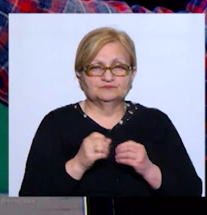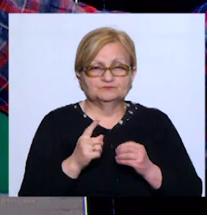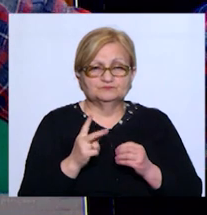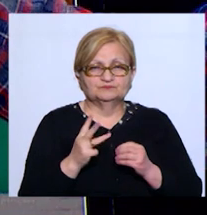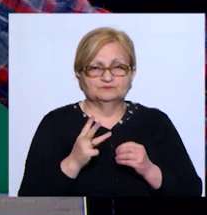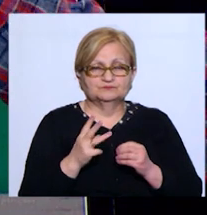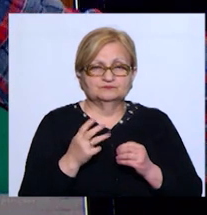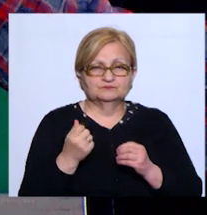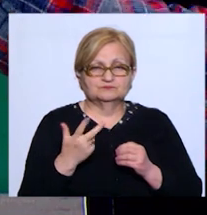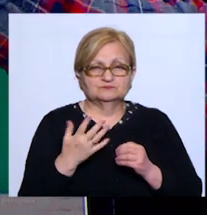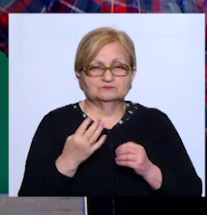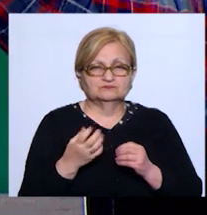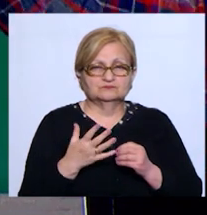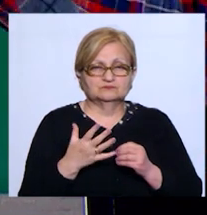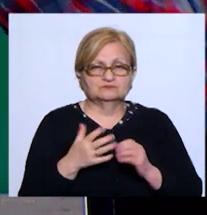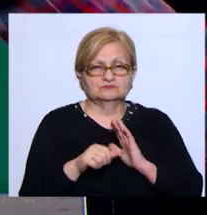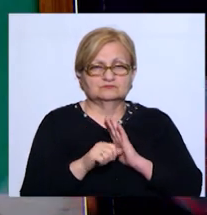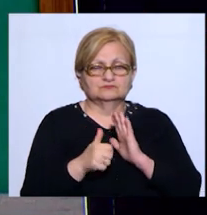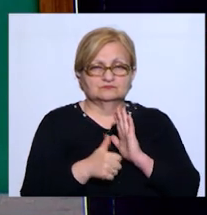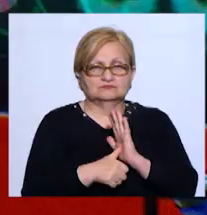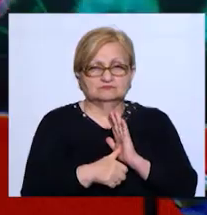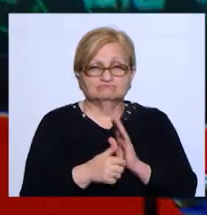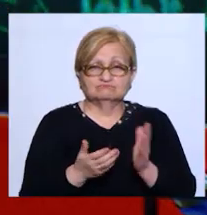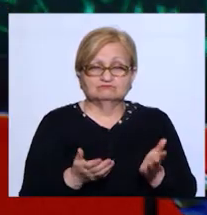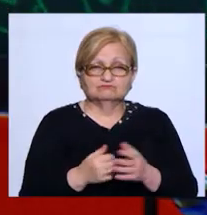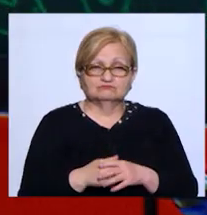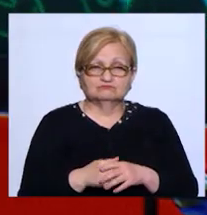10 11 12 13 14 15 16.